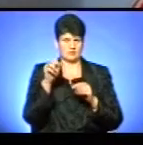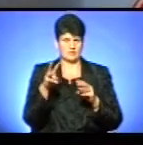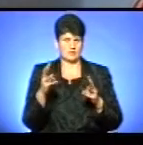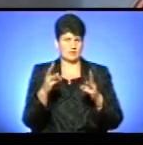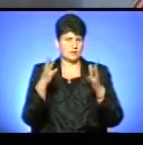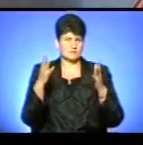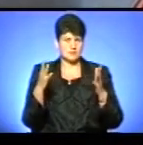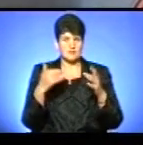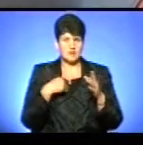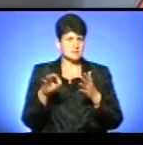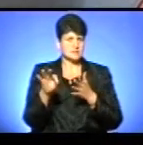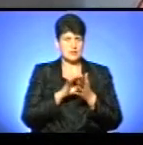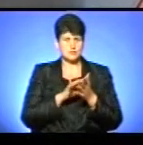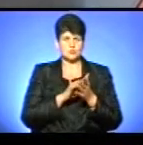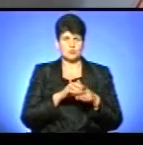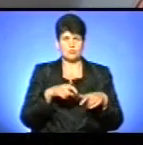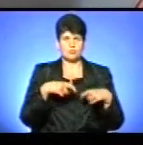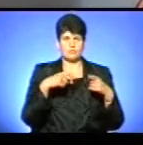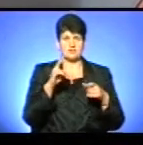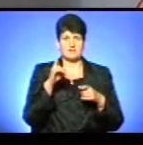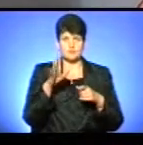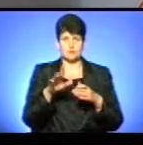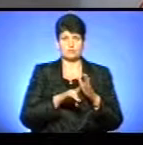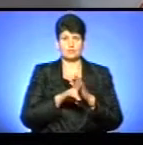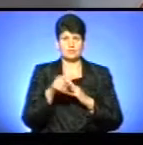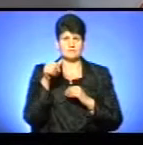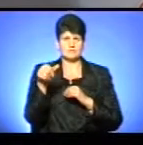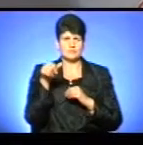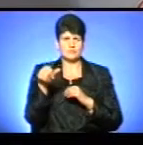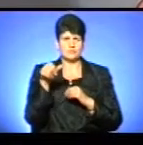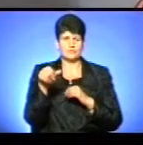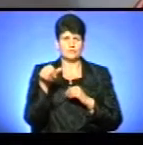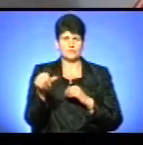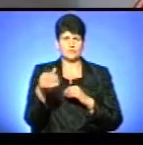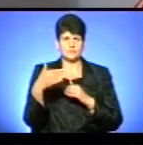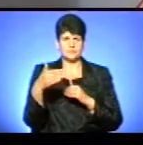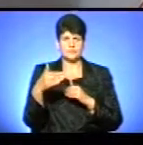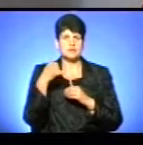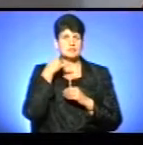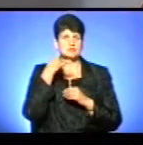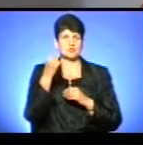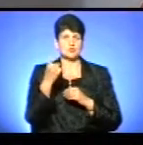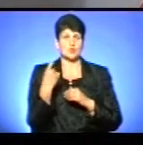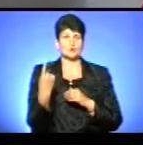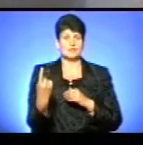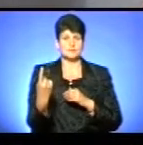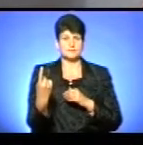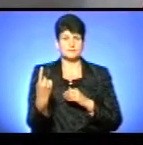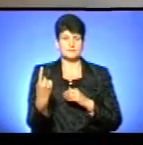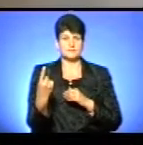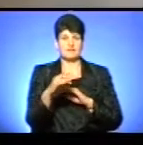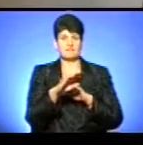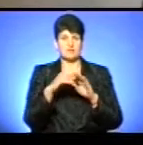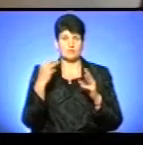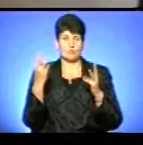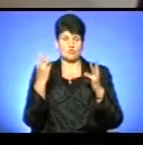з'являтися. То я зразу побіг туди до квартири, почав дзвінок дзвонити і телефонувати на 101. Викликав пожежну.